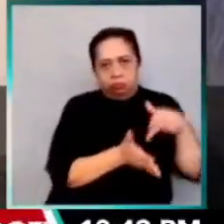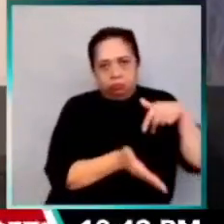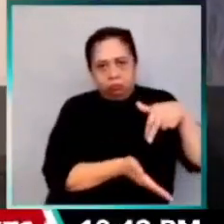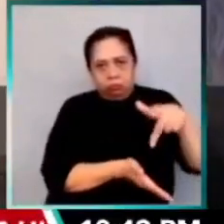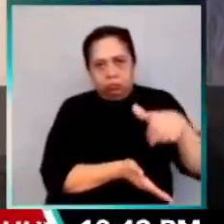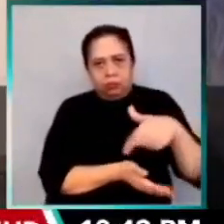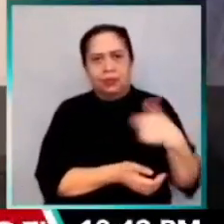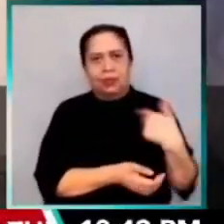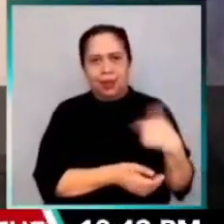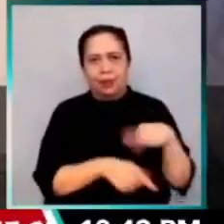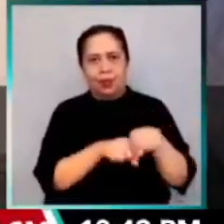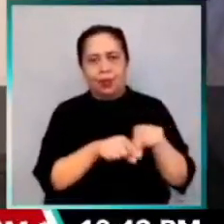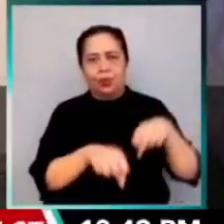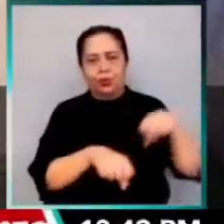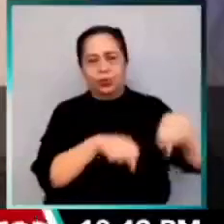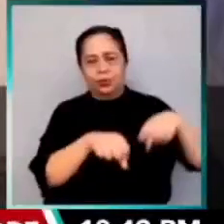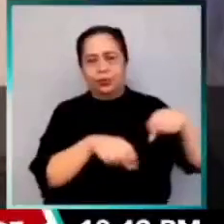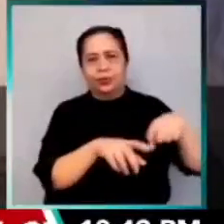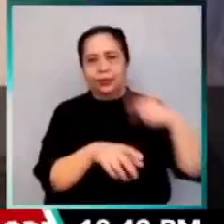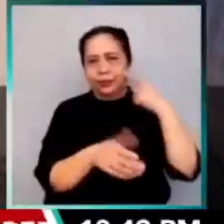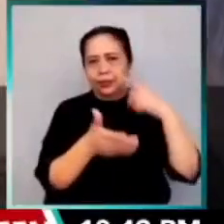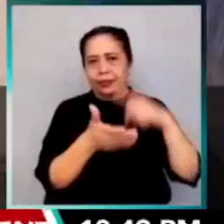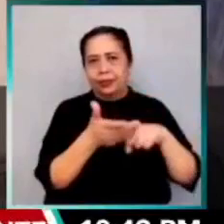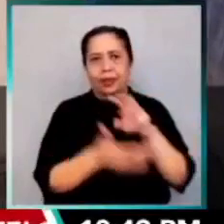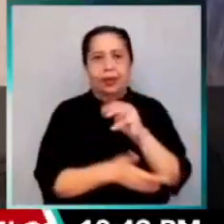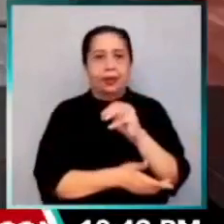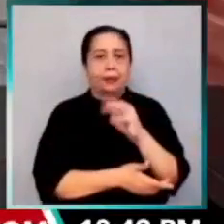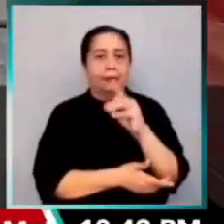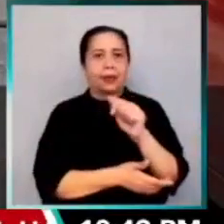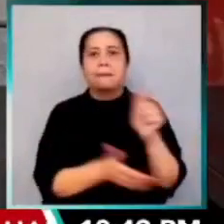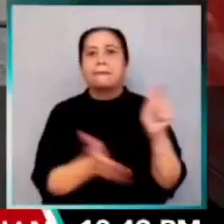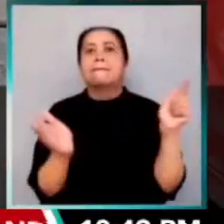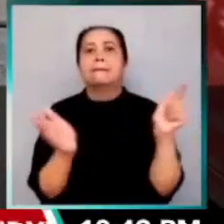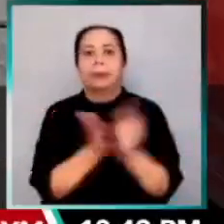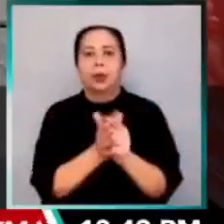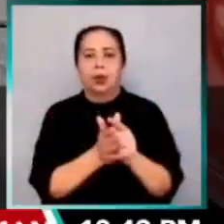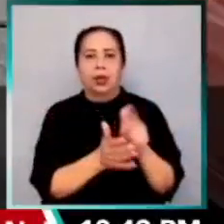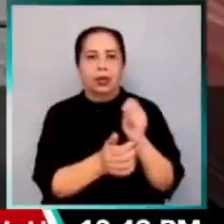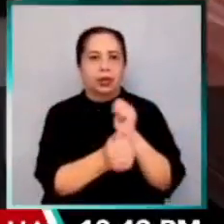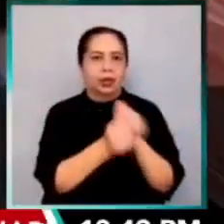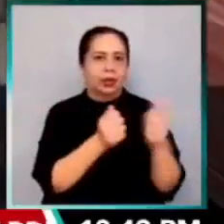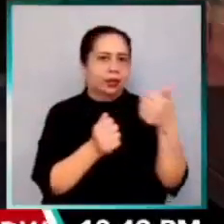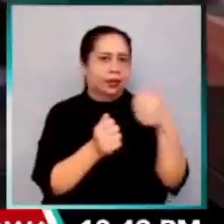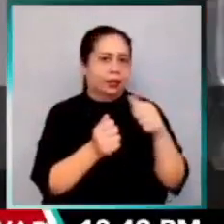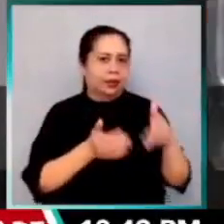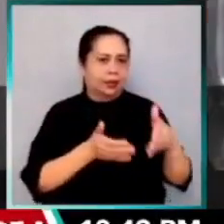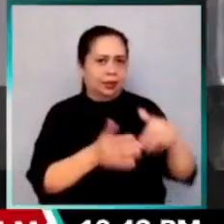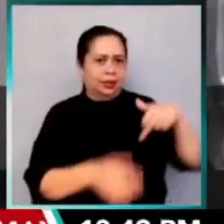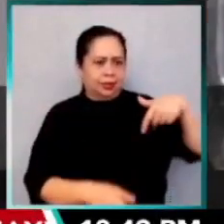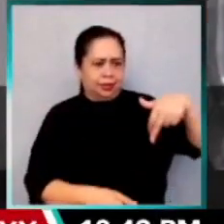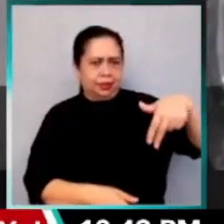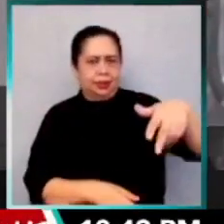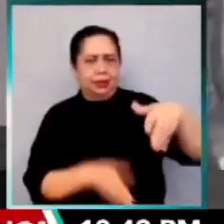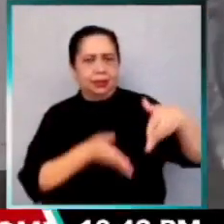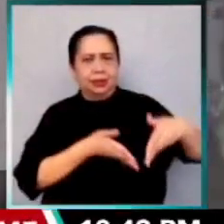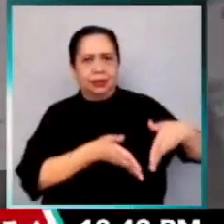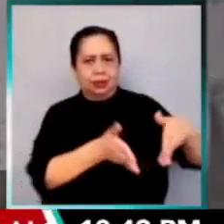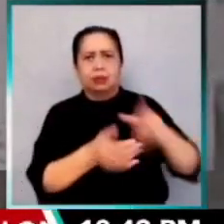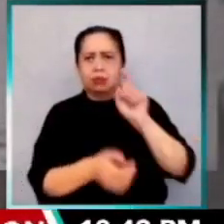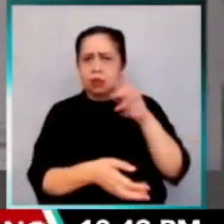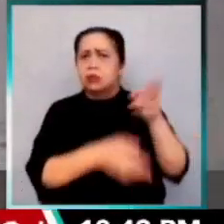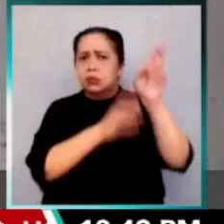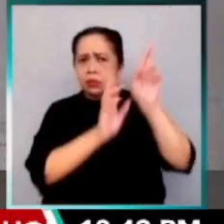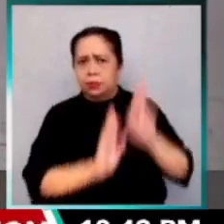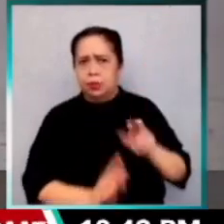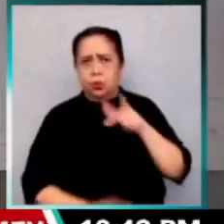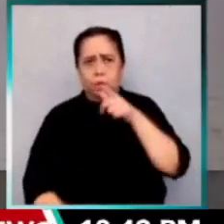ding sumampa. Giit ng MMDA, bawal dumaan ang anumang sasakyan sa mga bangketa. Igalang daw ang mga pedestrian